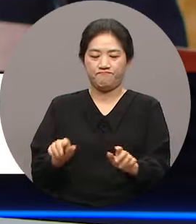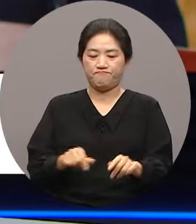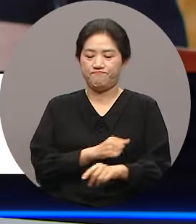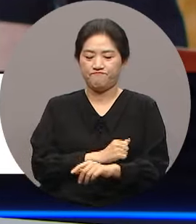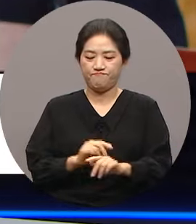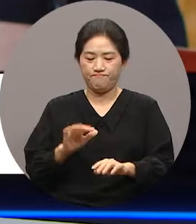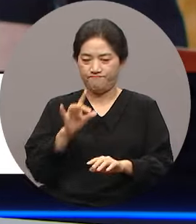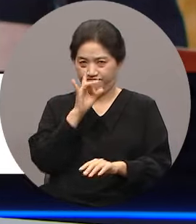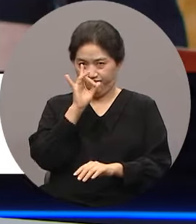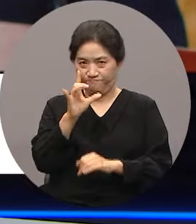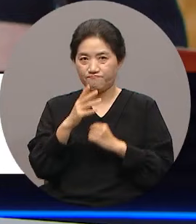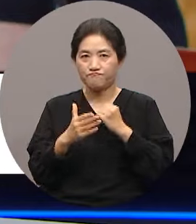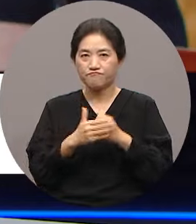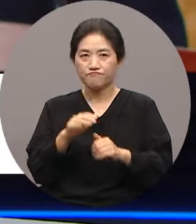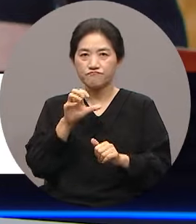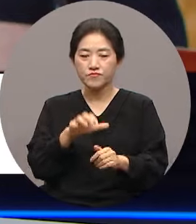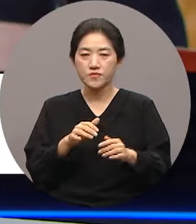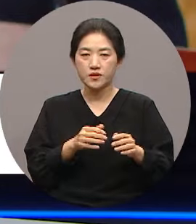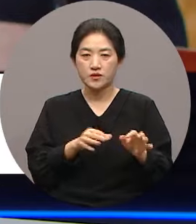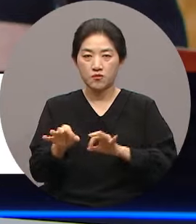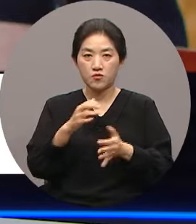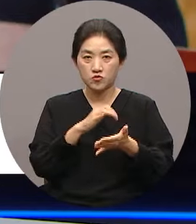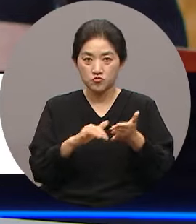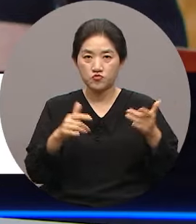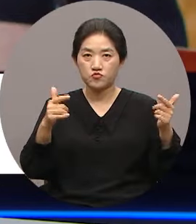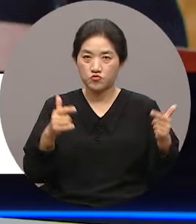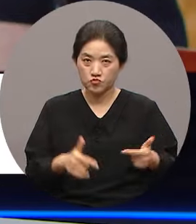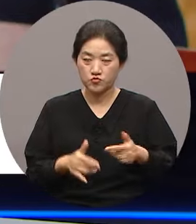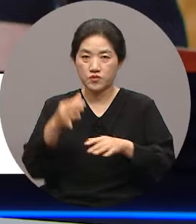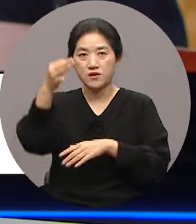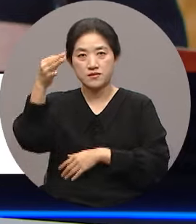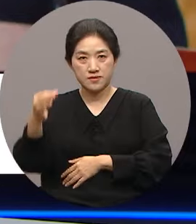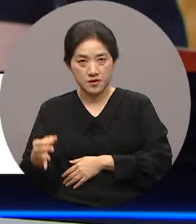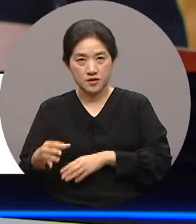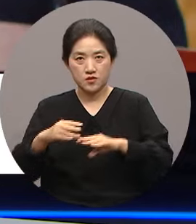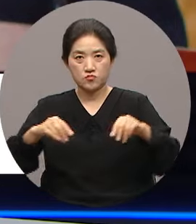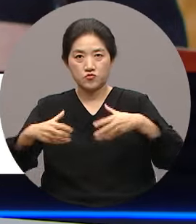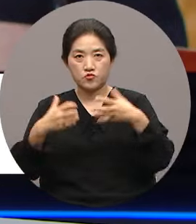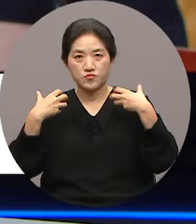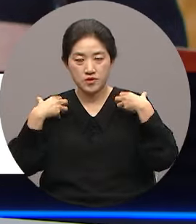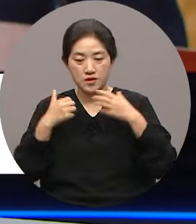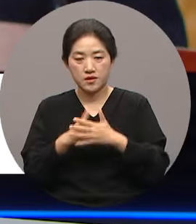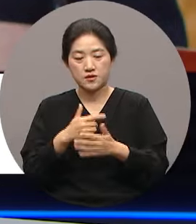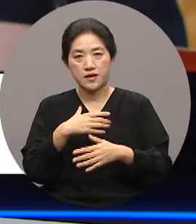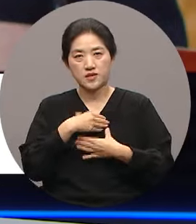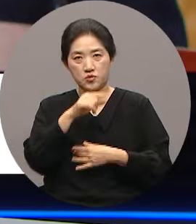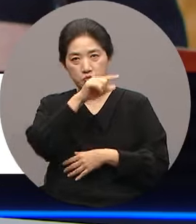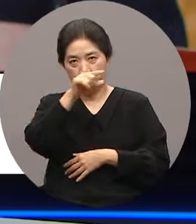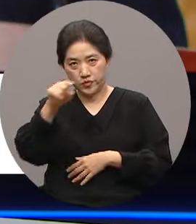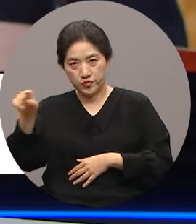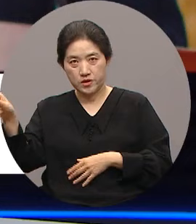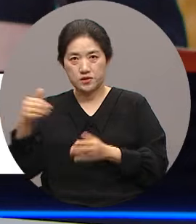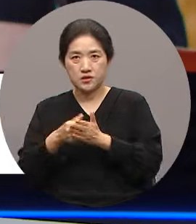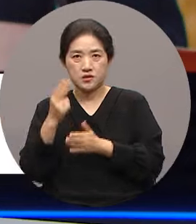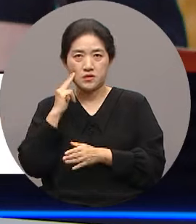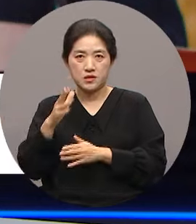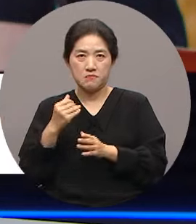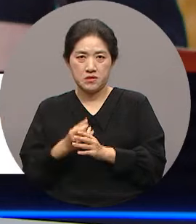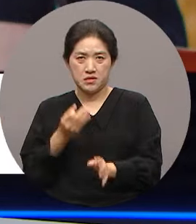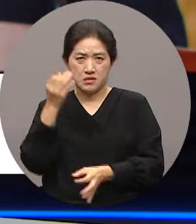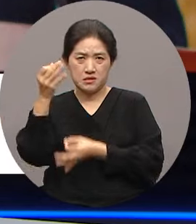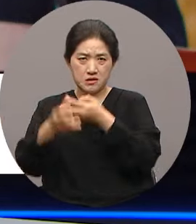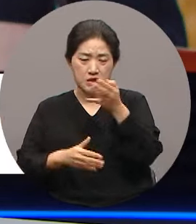인해 거래량과 가격 모두 내린 건데요. 국토부 장관은 안정세가 유지될 것이라면서 과도하게 수요가